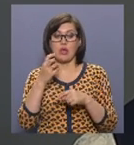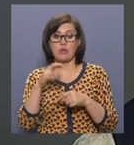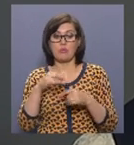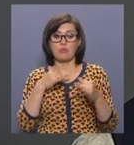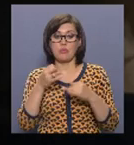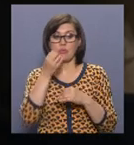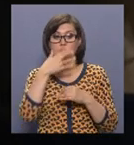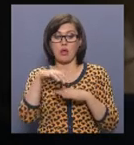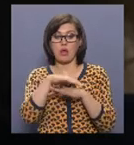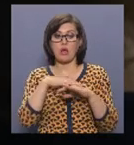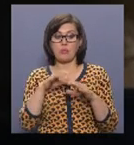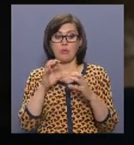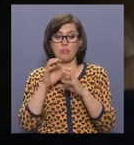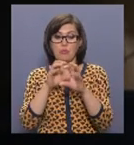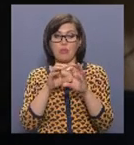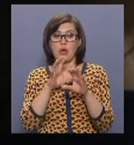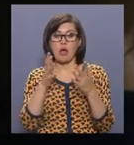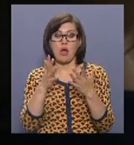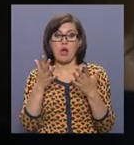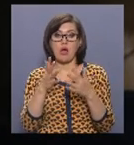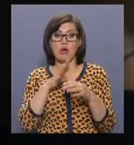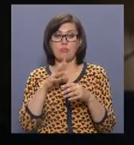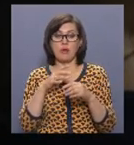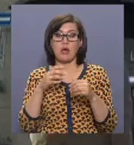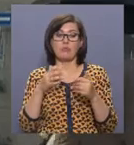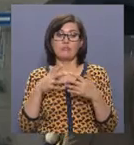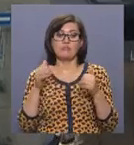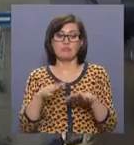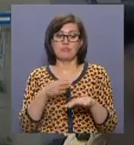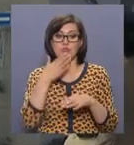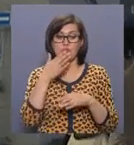шығып, Жапон халқының кептелісті қалай еңсеретінін сұрап көрген едік.